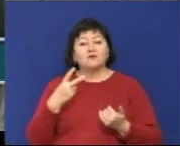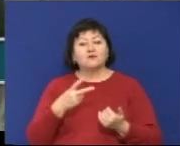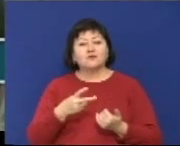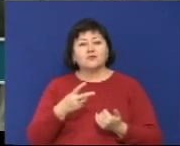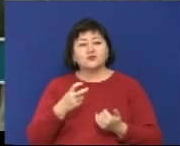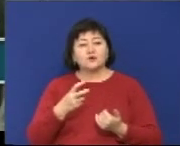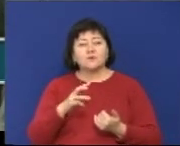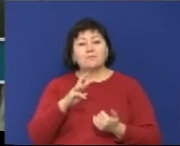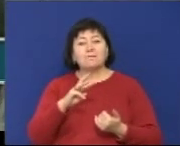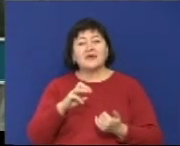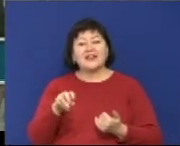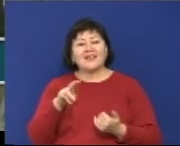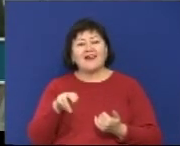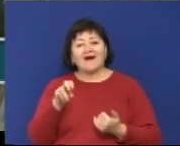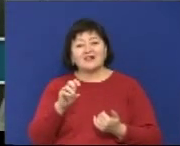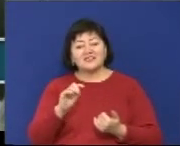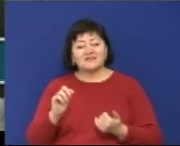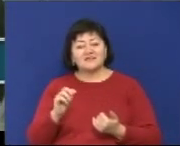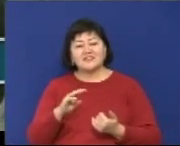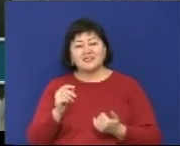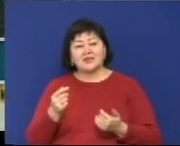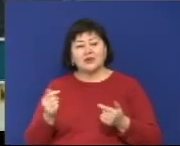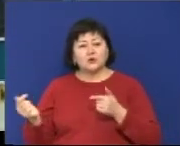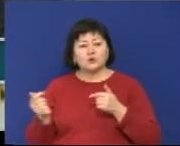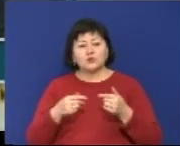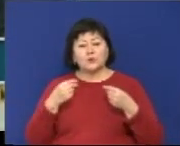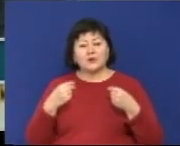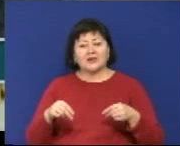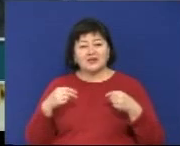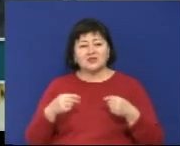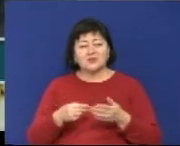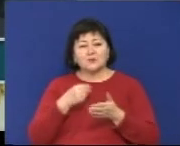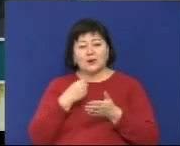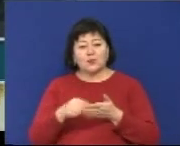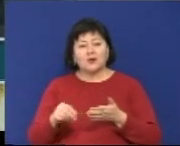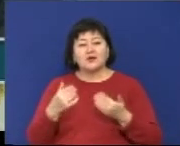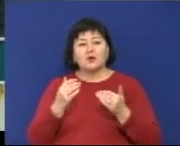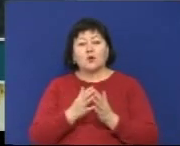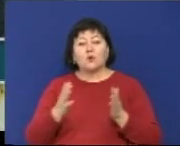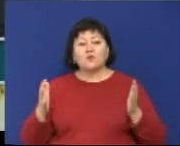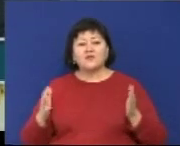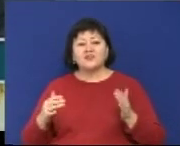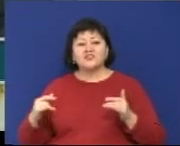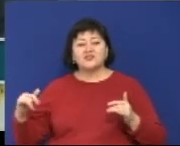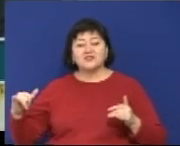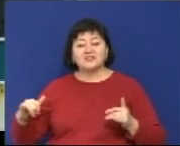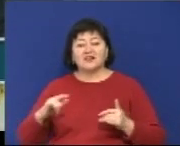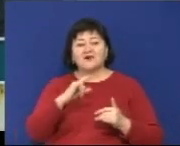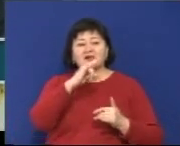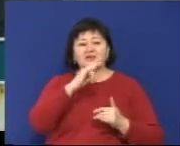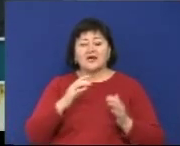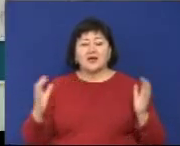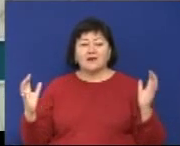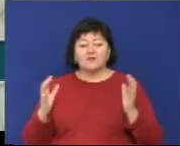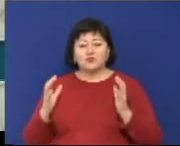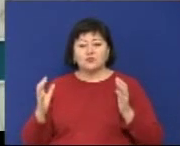глава государства отметил развитие транспортного сообщения между двумя странами. Увеличилось количество авиарейсов, автобусного и